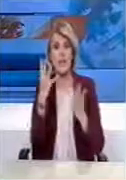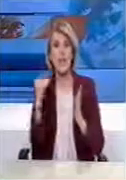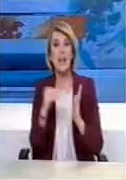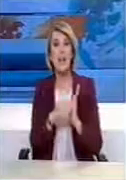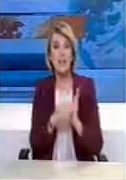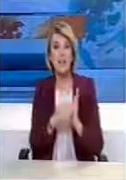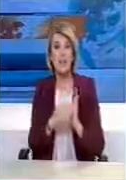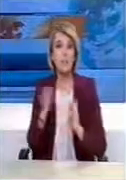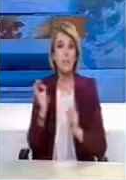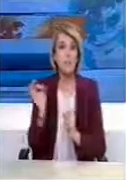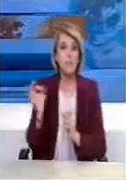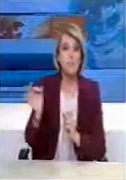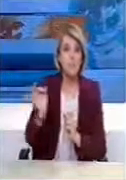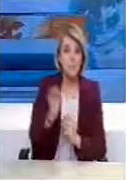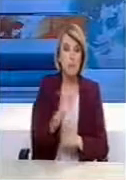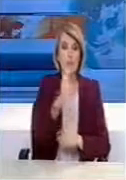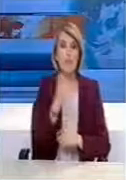νόσου,